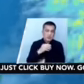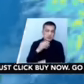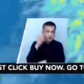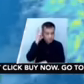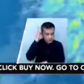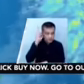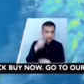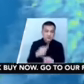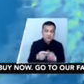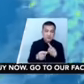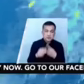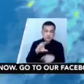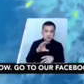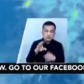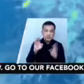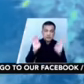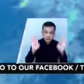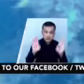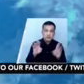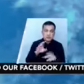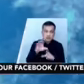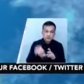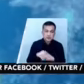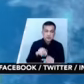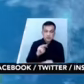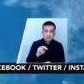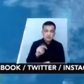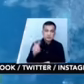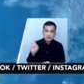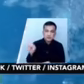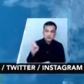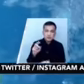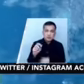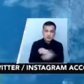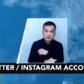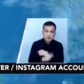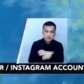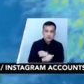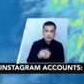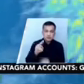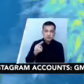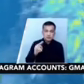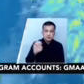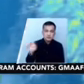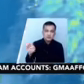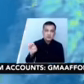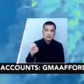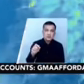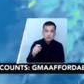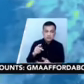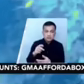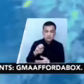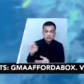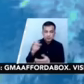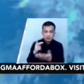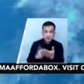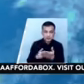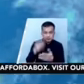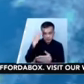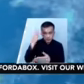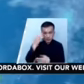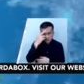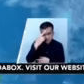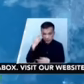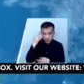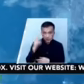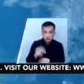rin po dito itong Nueva Vizcaya, natitirang bahagi po ng Aurora, Nueva Ecija, eastern portion ng Bulacan, Rizal, northeastern